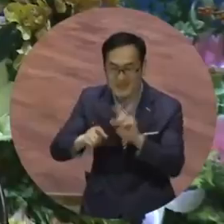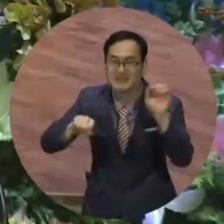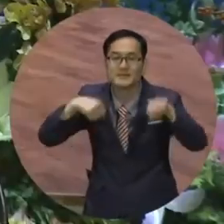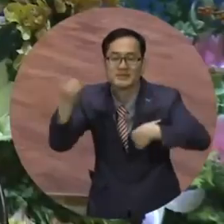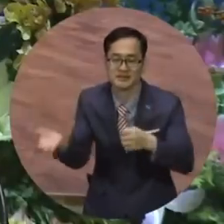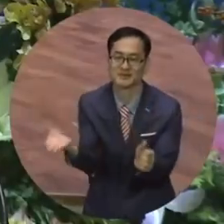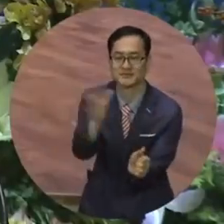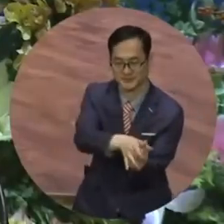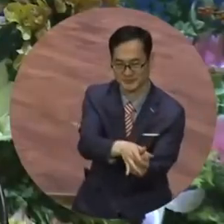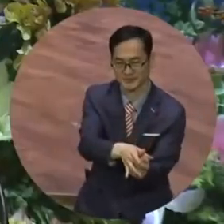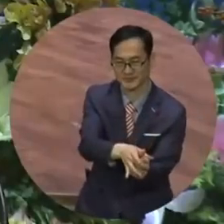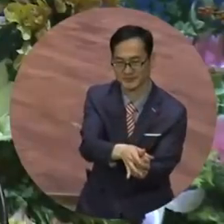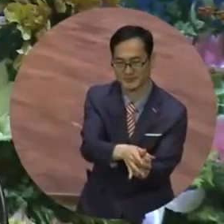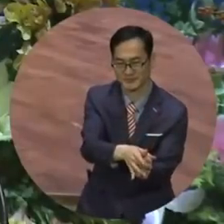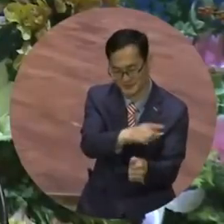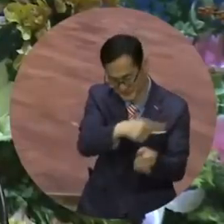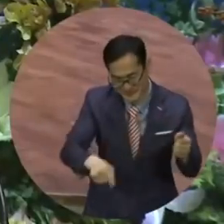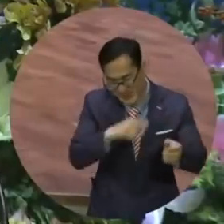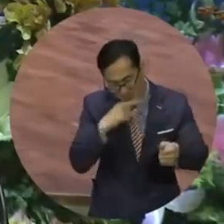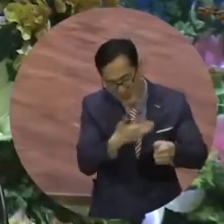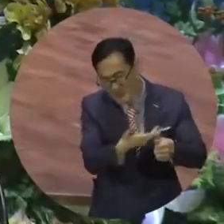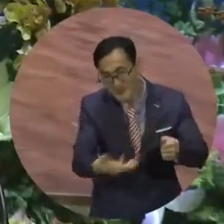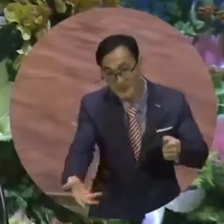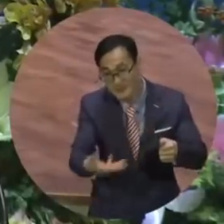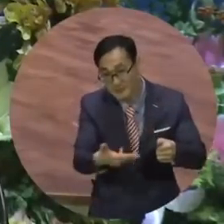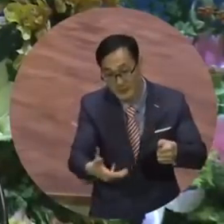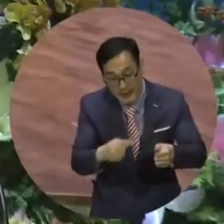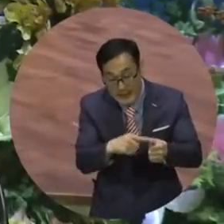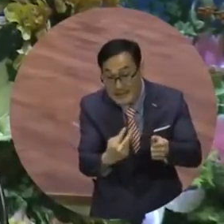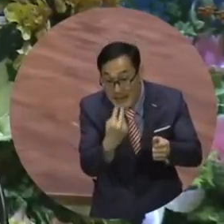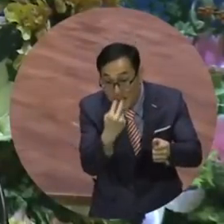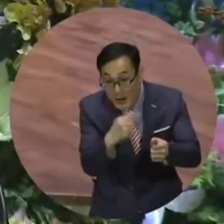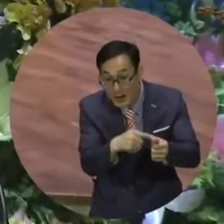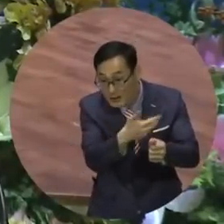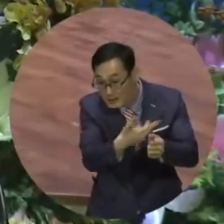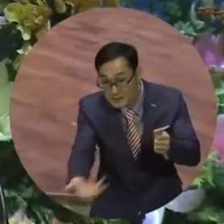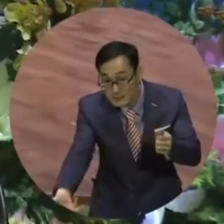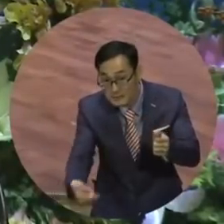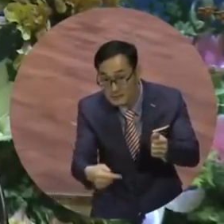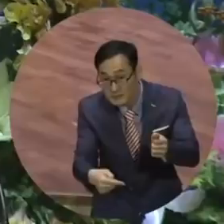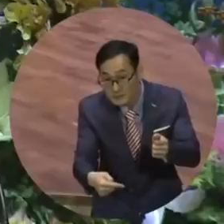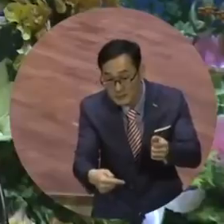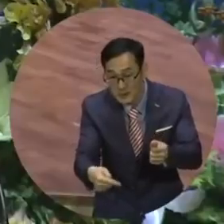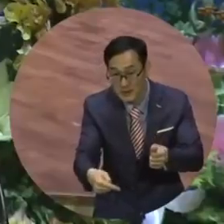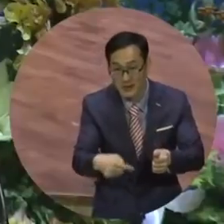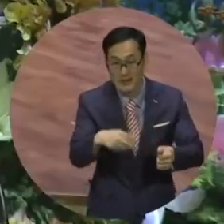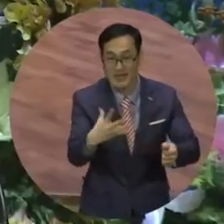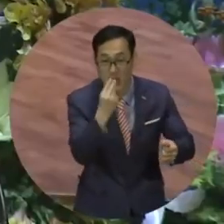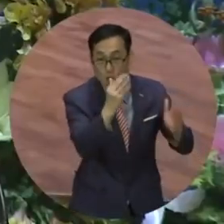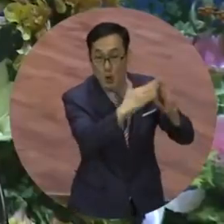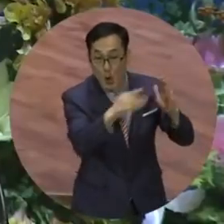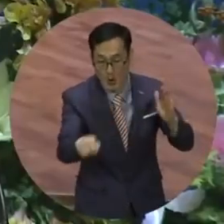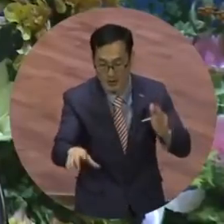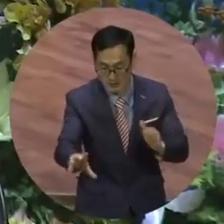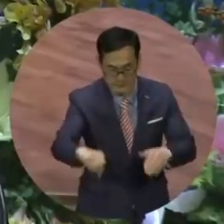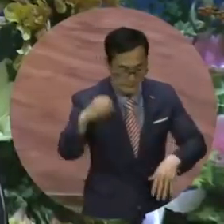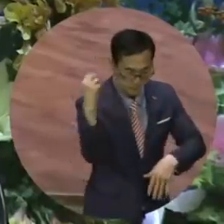그 피, 그 짐승의 피, 생명이잖아요. 그 피를 성소에 뿌림으로 용서받았습니다.